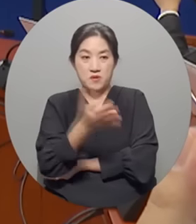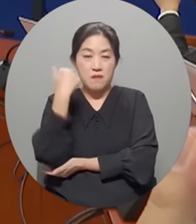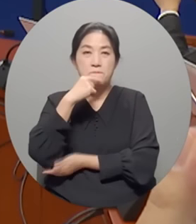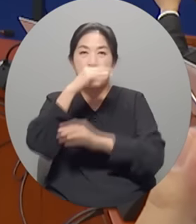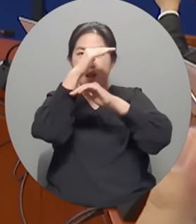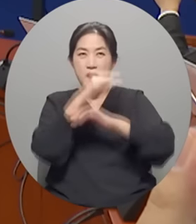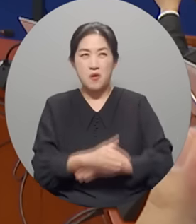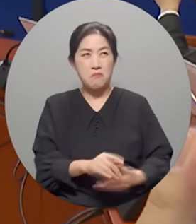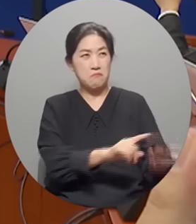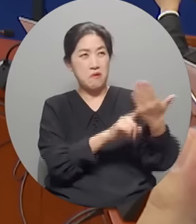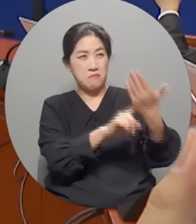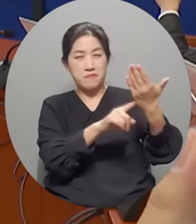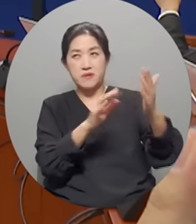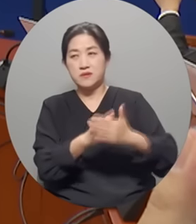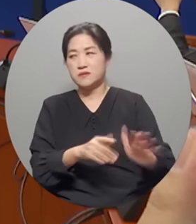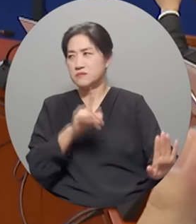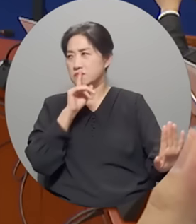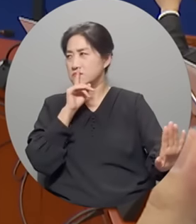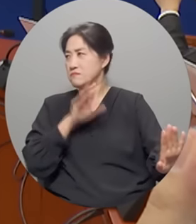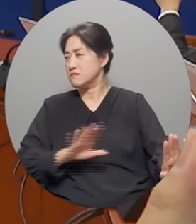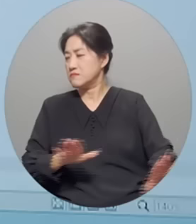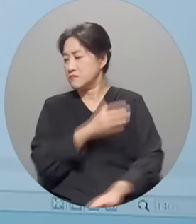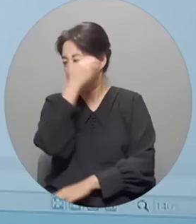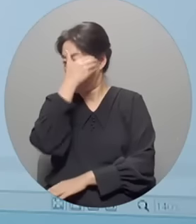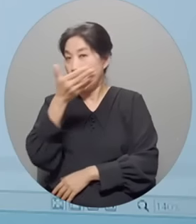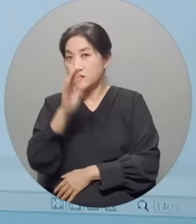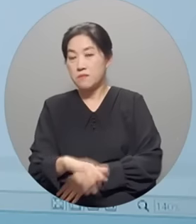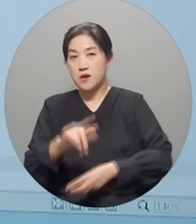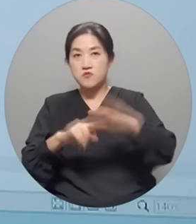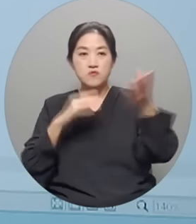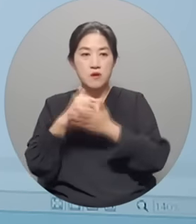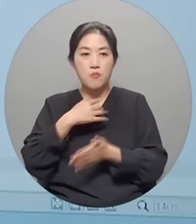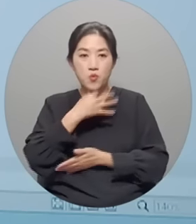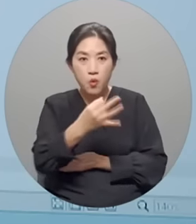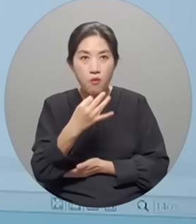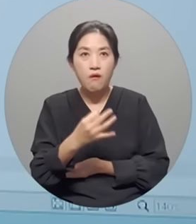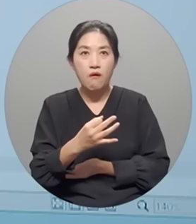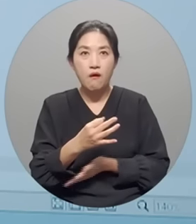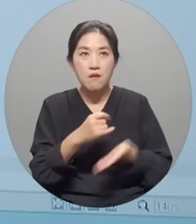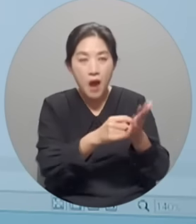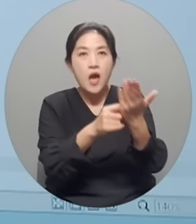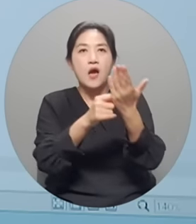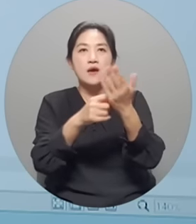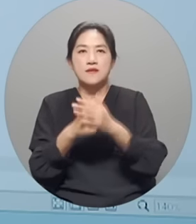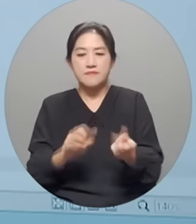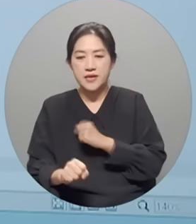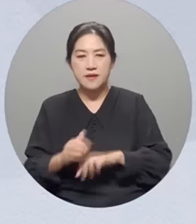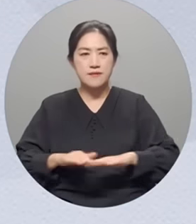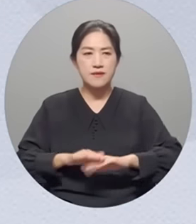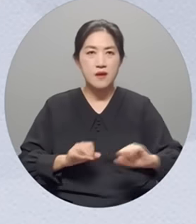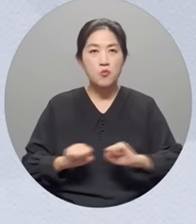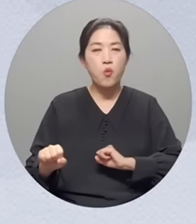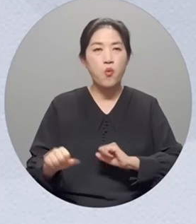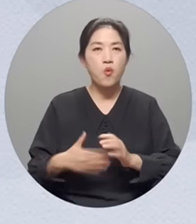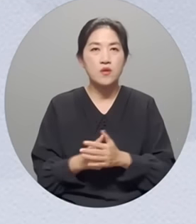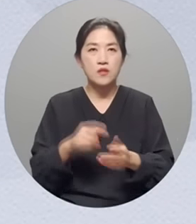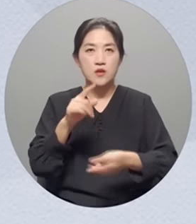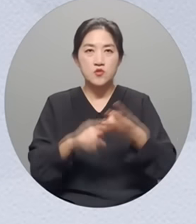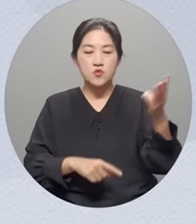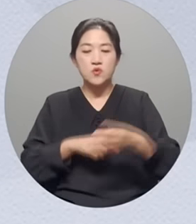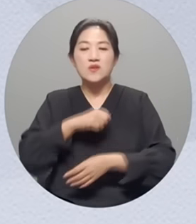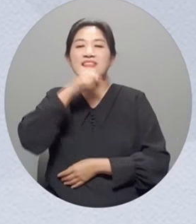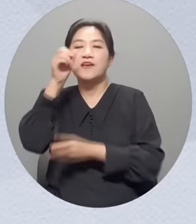연일 공개돼도 일일이 대응하지 않았지만 윤 대통령의 육성까지 공개되자 즉각 수습에 나선 겁니다. 윤